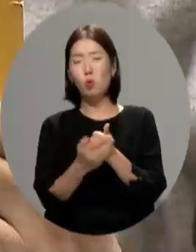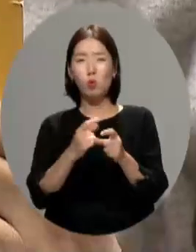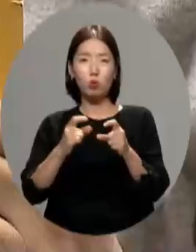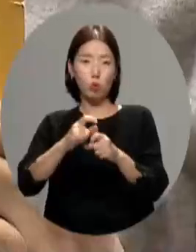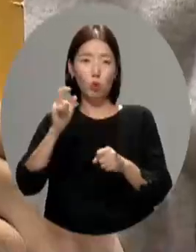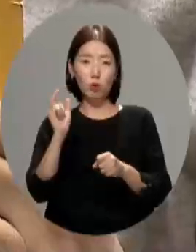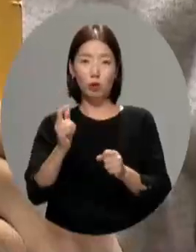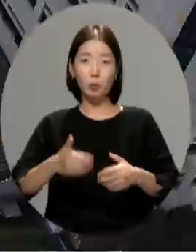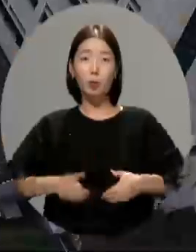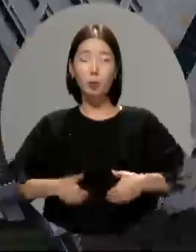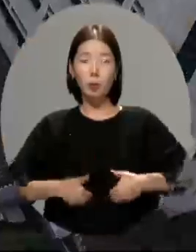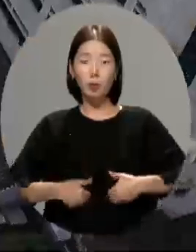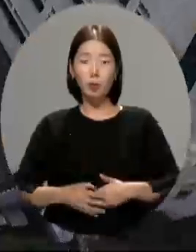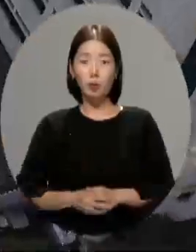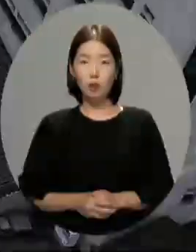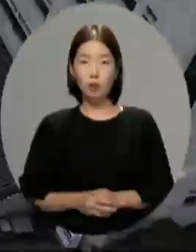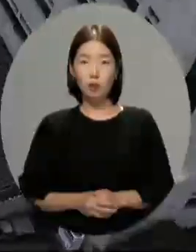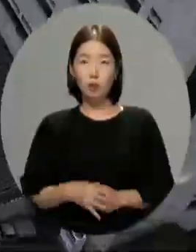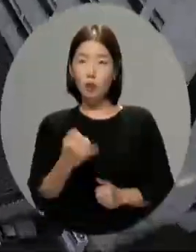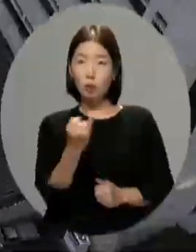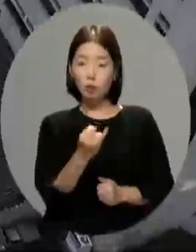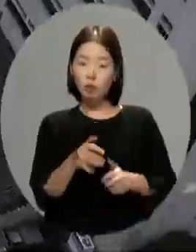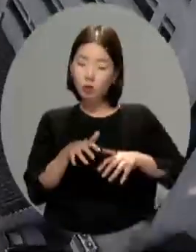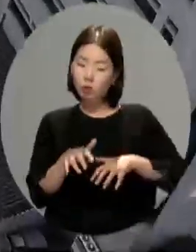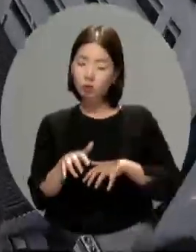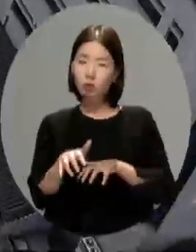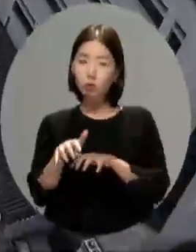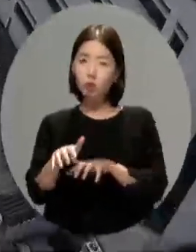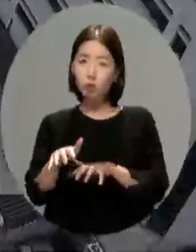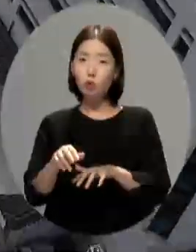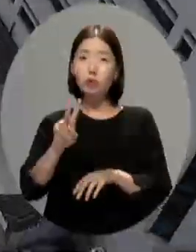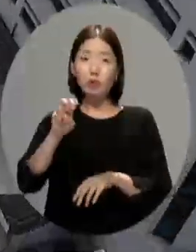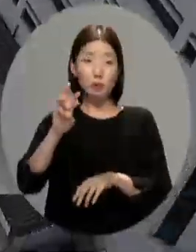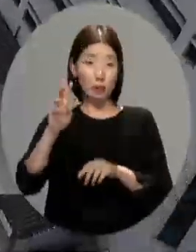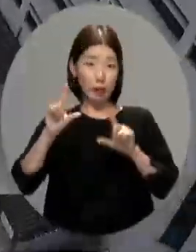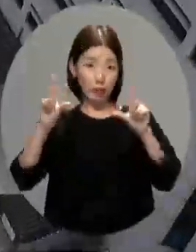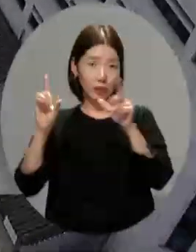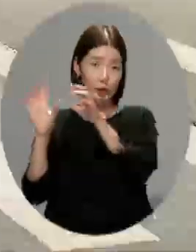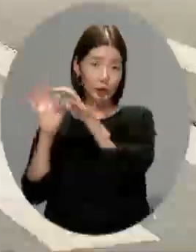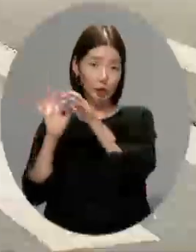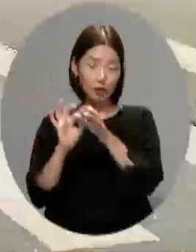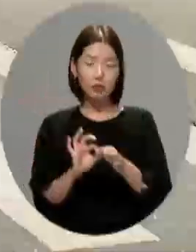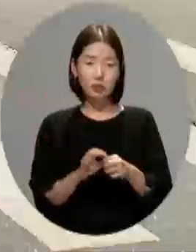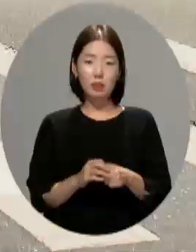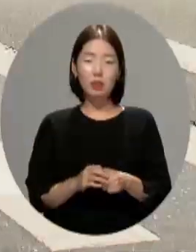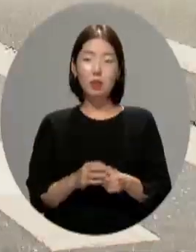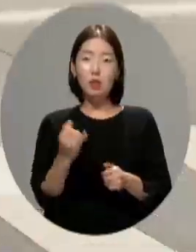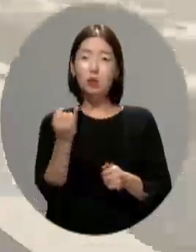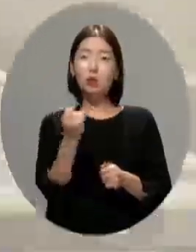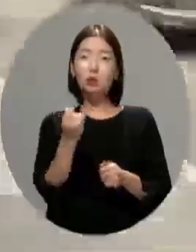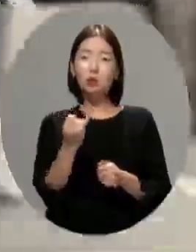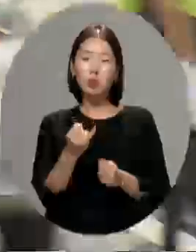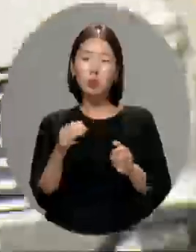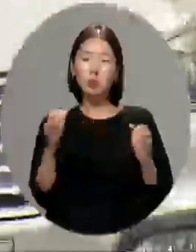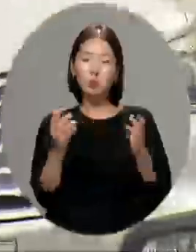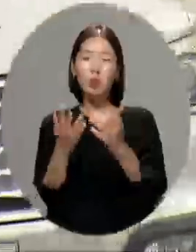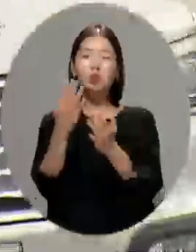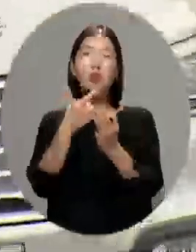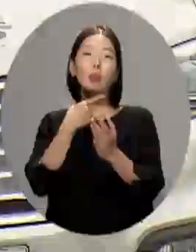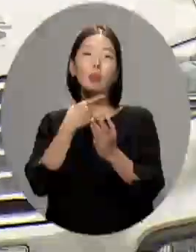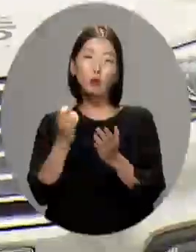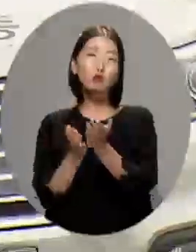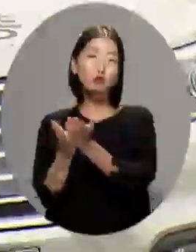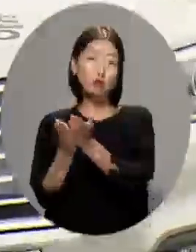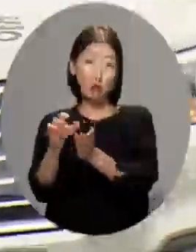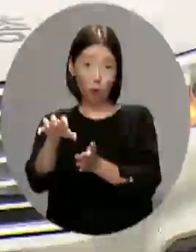한다고 촉구했습니다. 여성들의 도심 행진은 오는 23일까지 과거 성매매 여성들의 화재 참사가 있었던